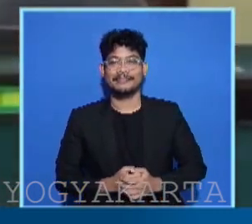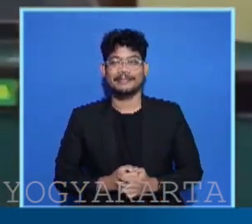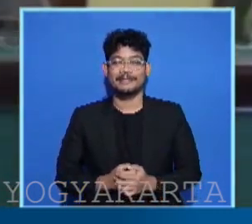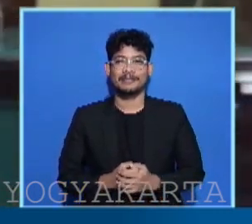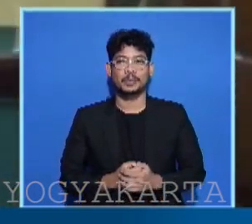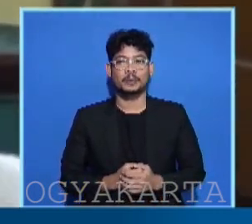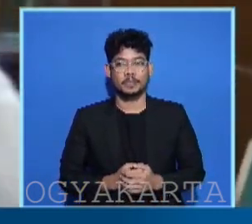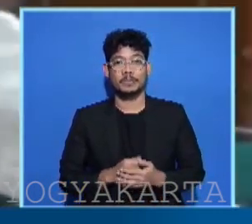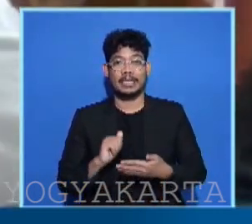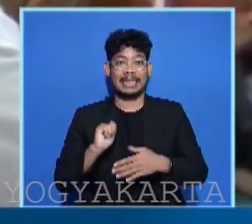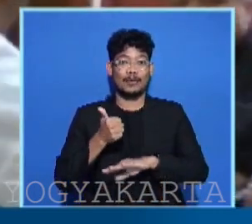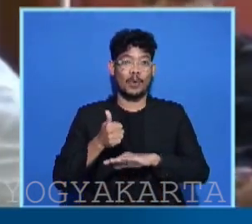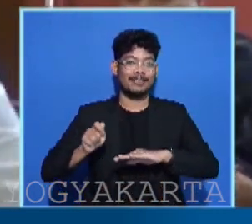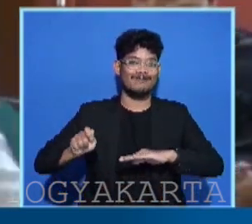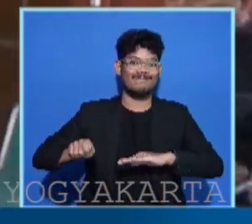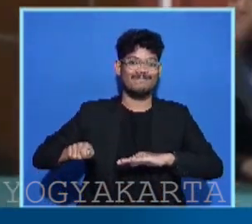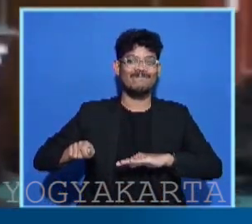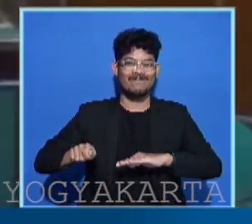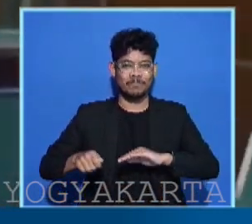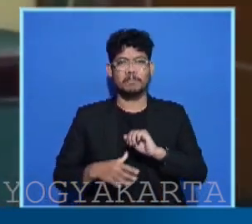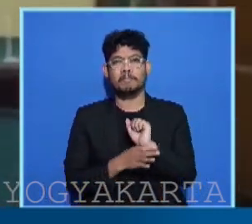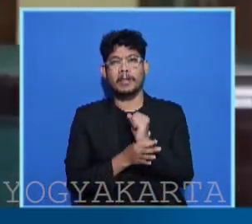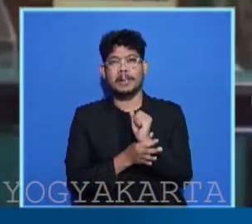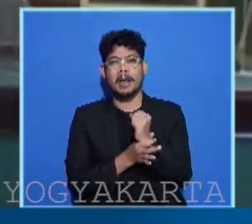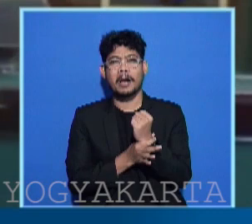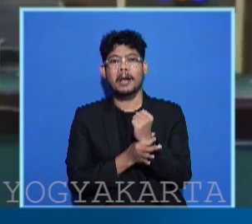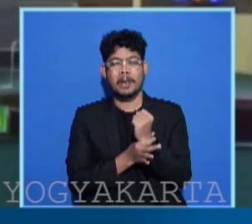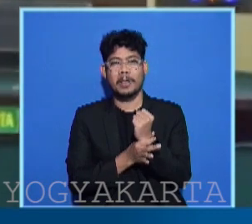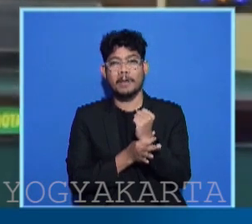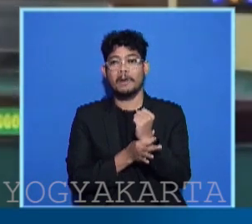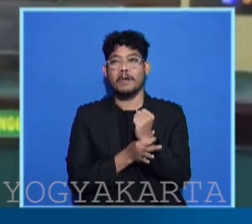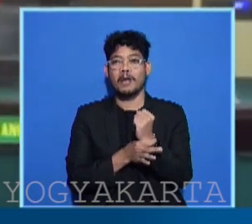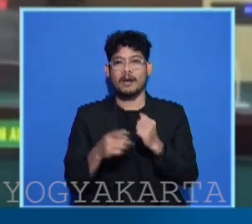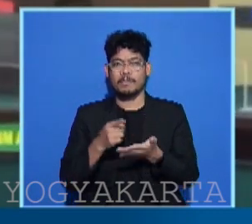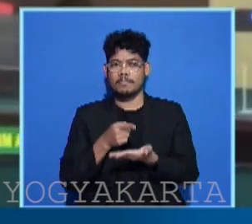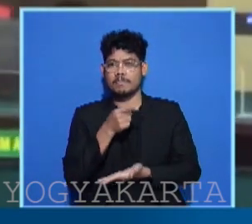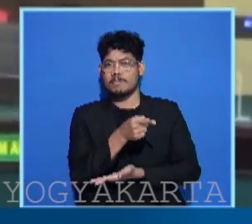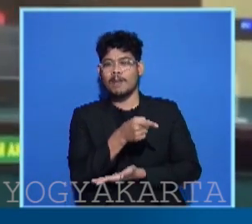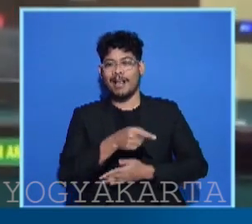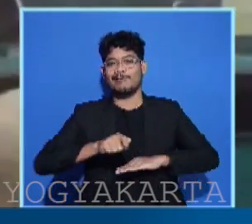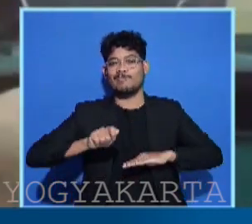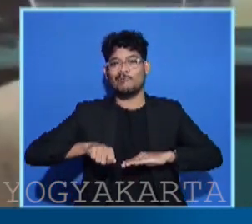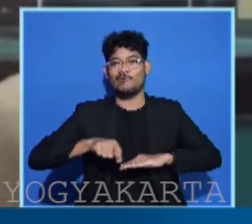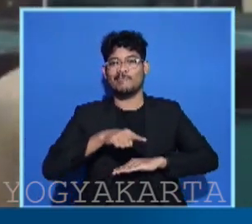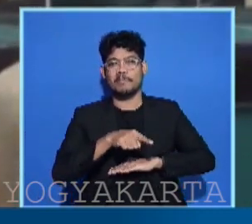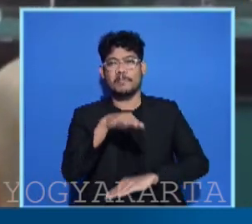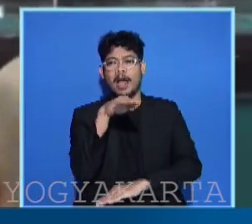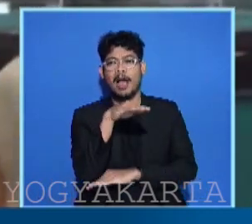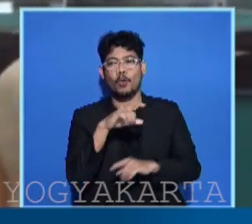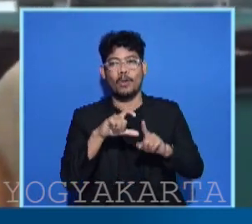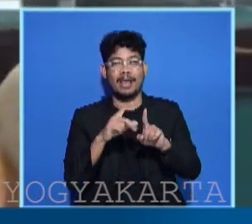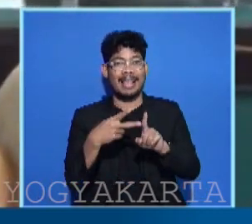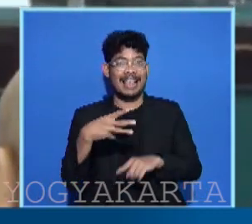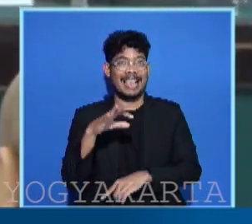Ketua Majelis Hakim Pengadilan Mungkid Darminto Huta Soit menjatuhkan vonis seumur hidup terhadap terdakwa Deo Dava Syahdila,